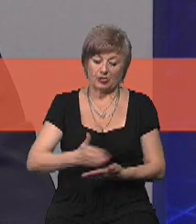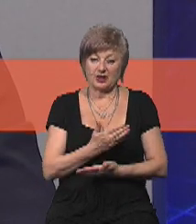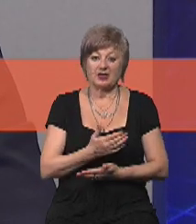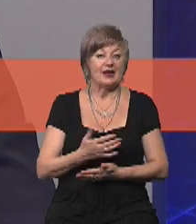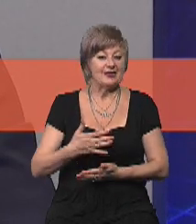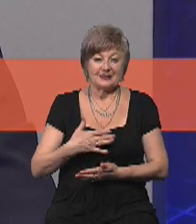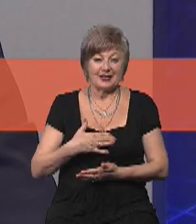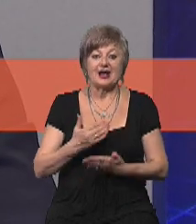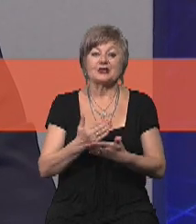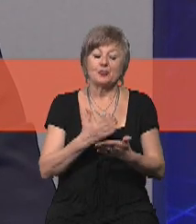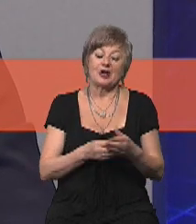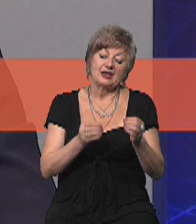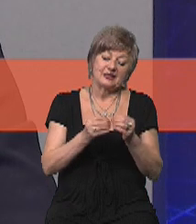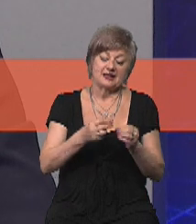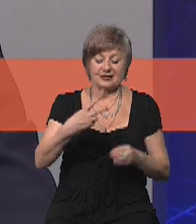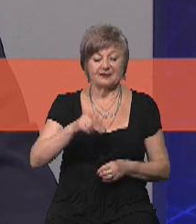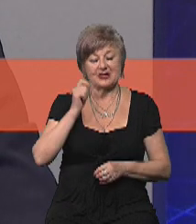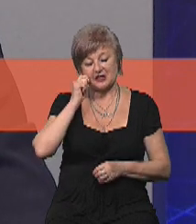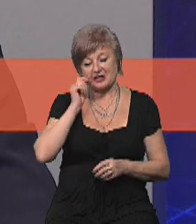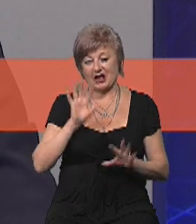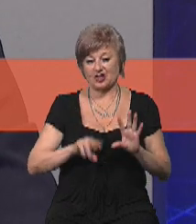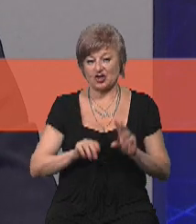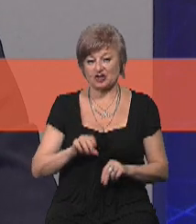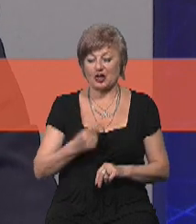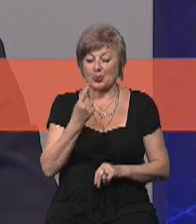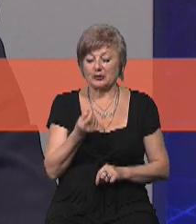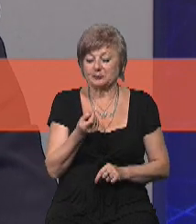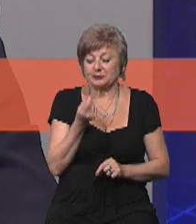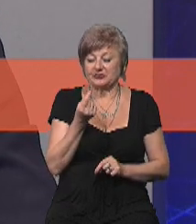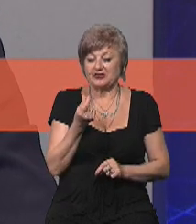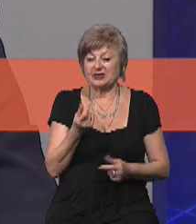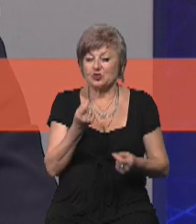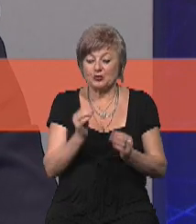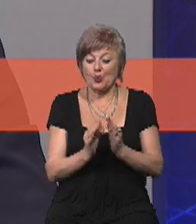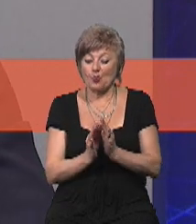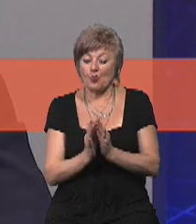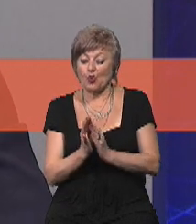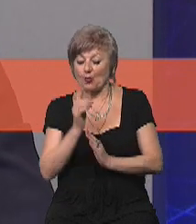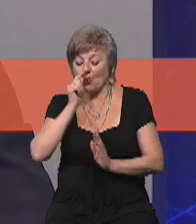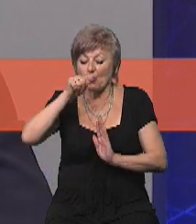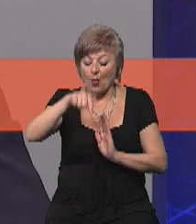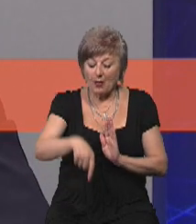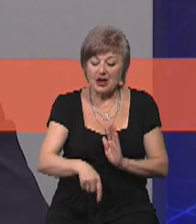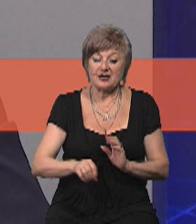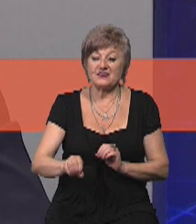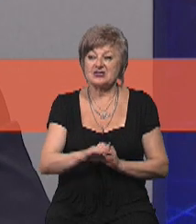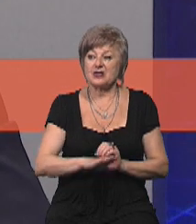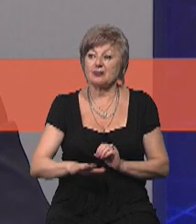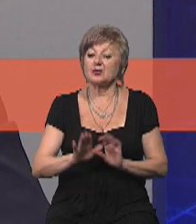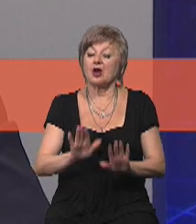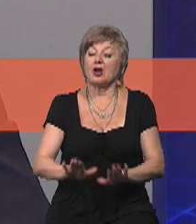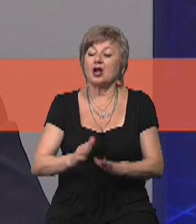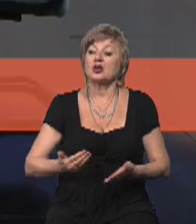программа рассчитана на 10-20 лет. Одно семена, которые проросли, которые попали в землю, они в течение сколько лет